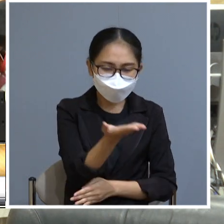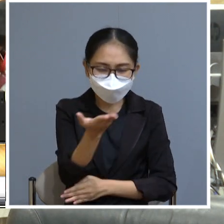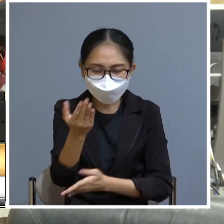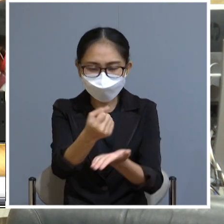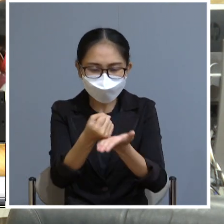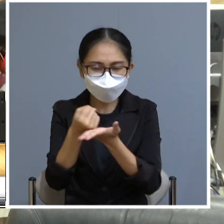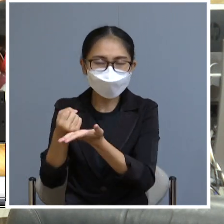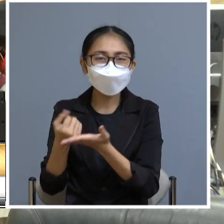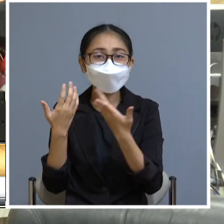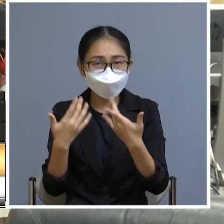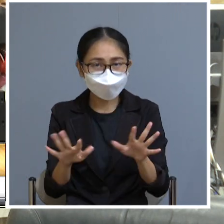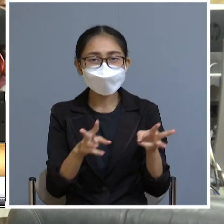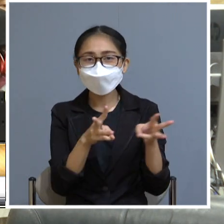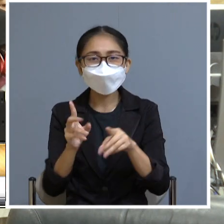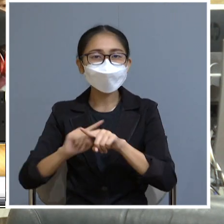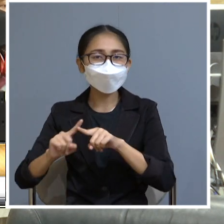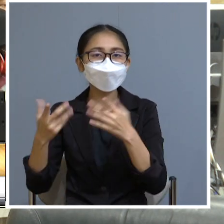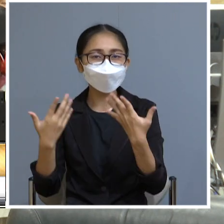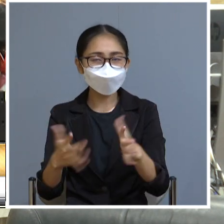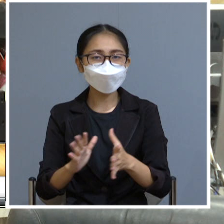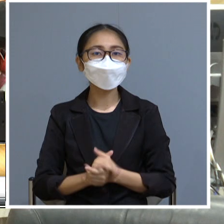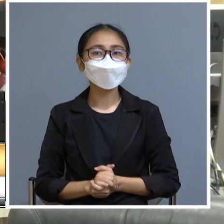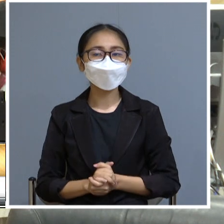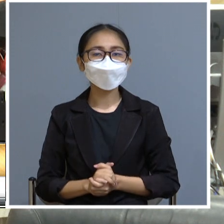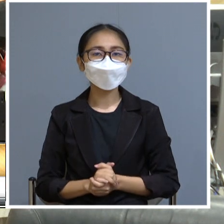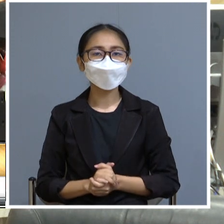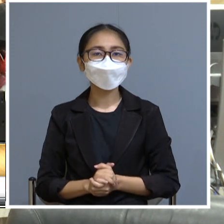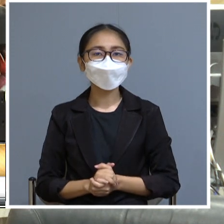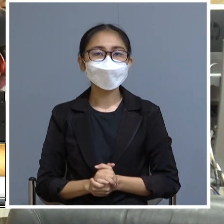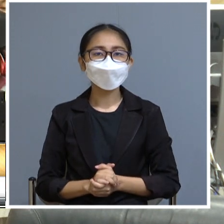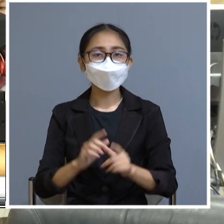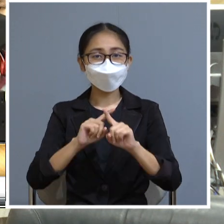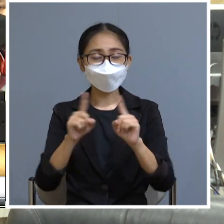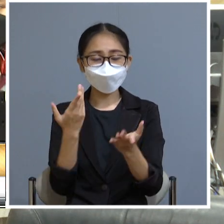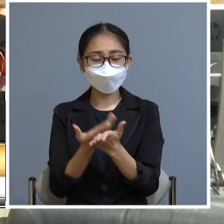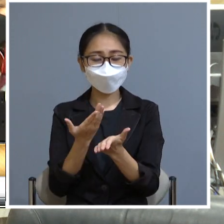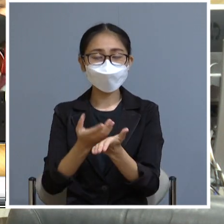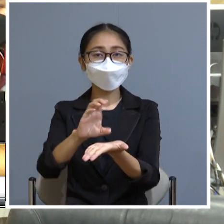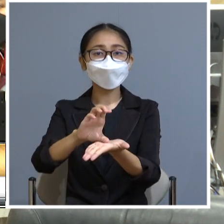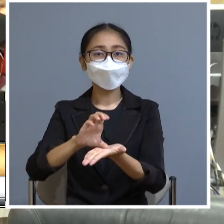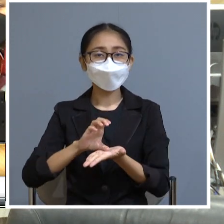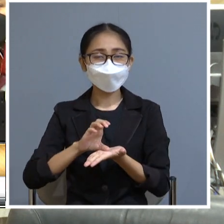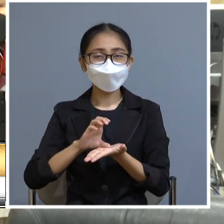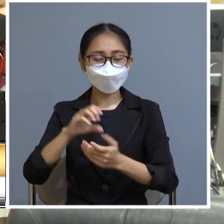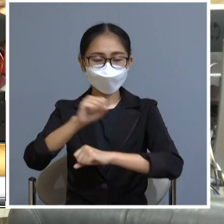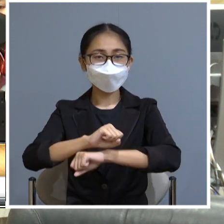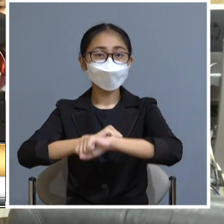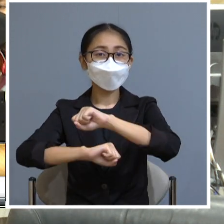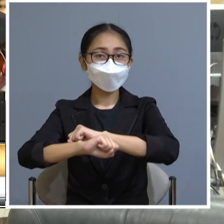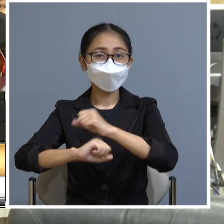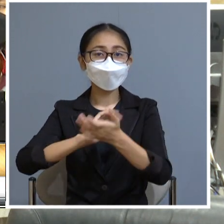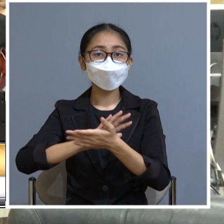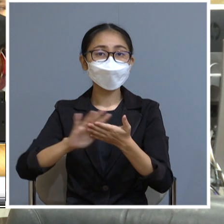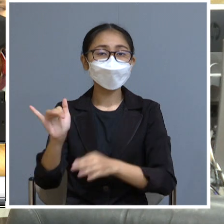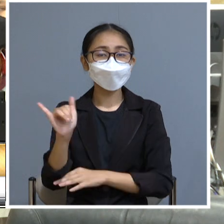แต่ทีนี้นะคร ทรมทานครัในเมื่อยังไมได้รับงบประมาณที่จะก่อสรางให้แลวเสร็จ